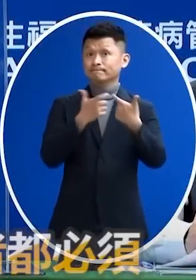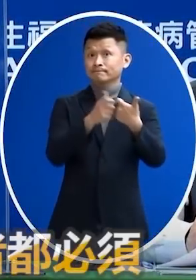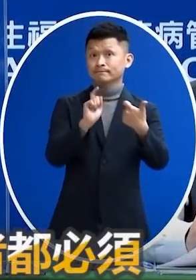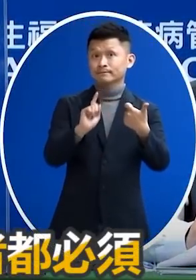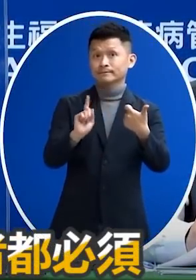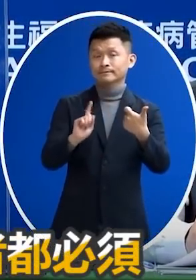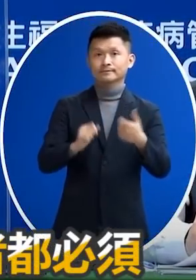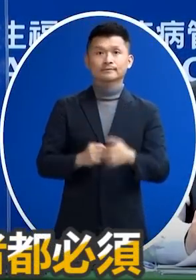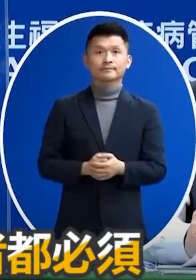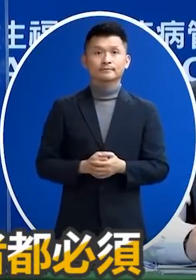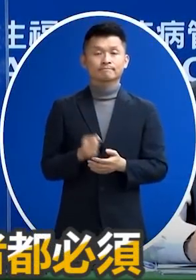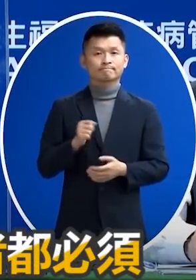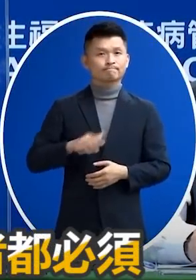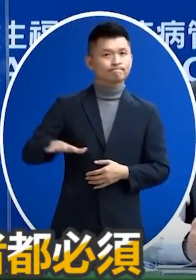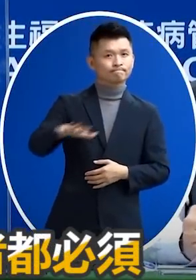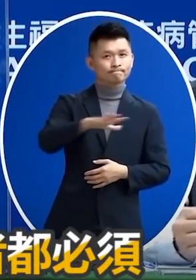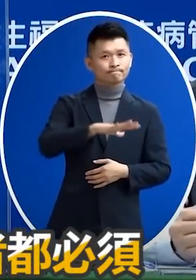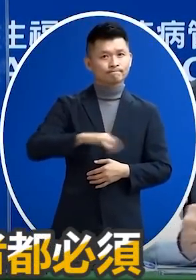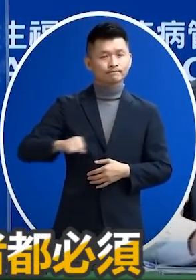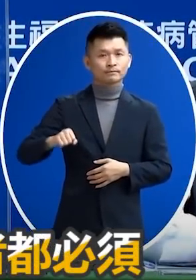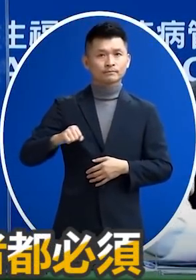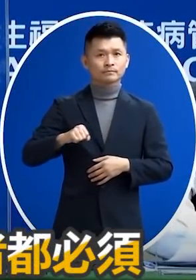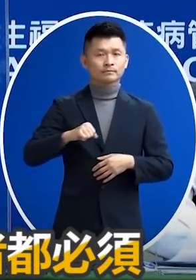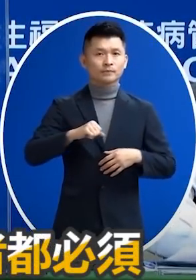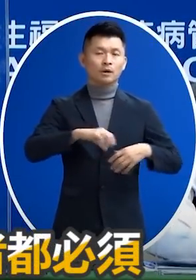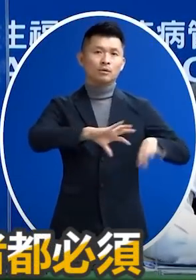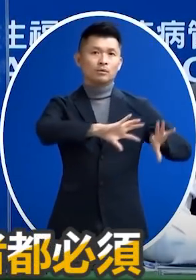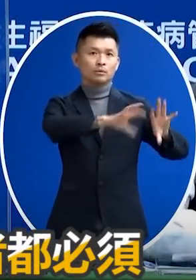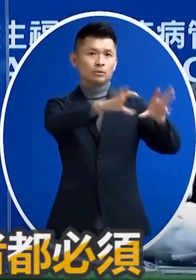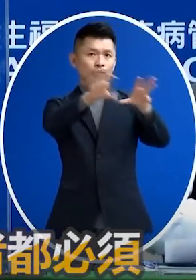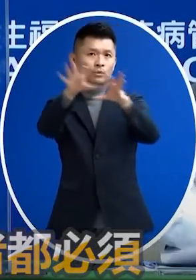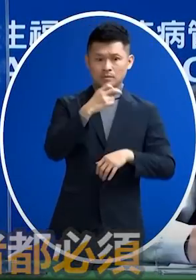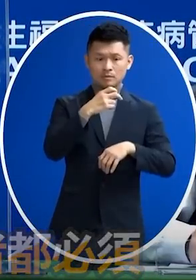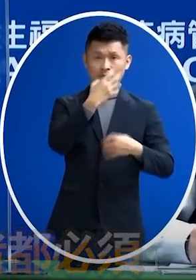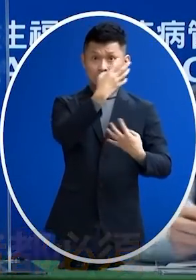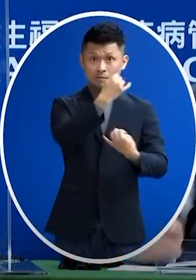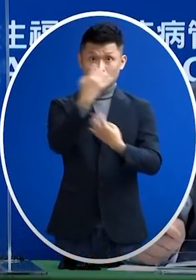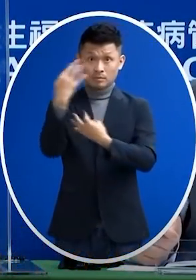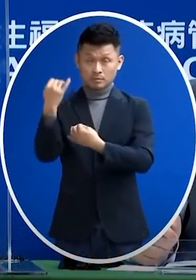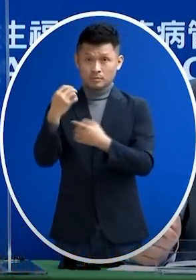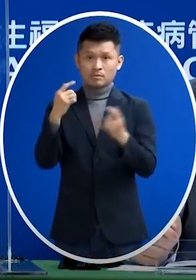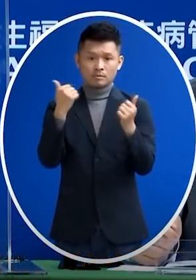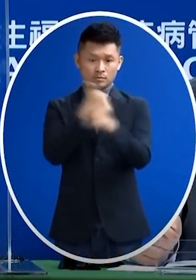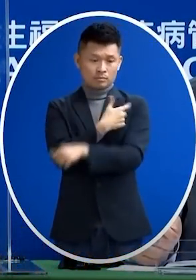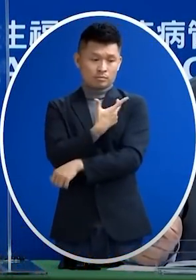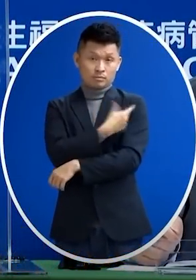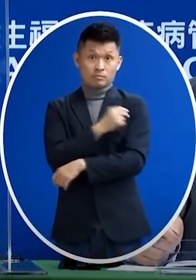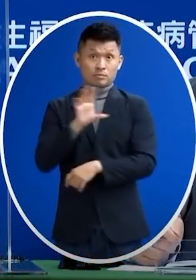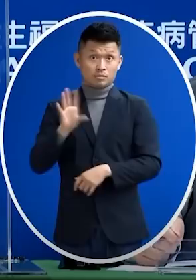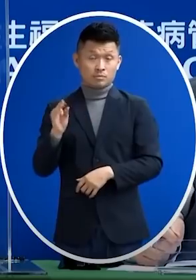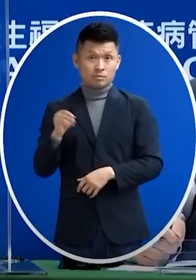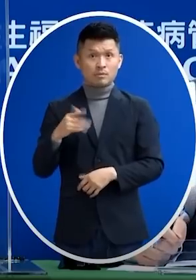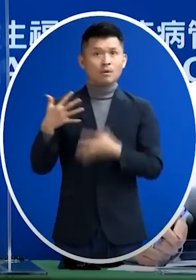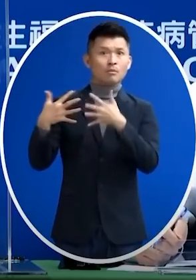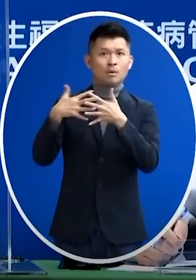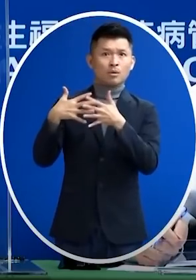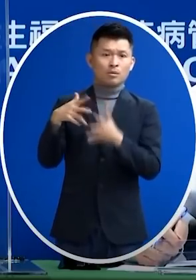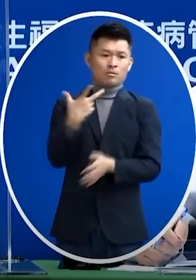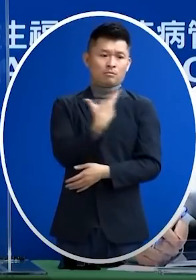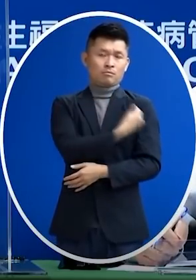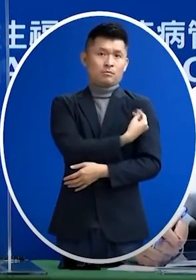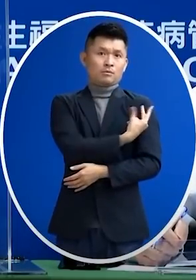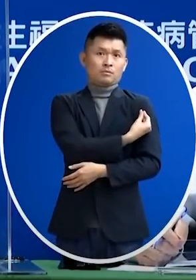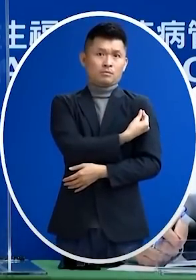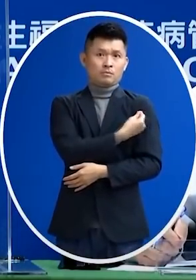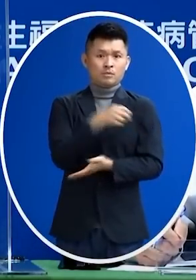因应就是整体现在有一些国际上对于疫苗的需求，那像美国就一定要有这个疫苗相关